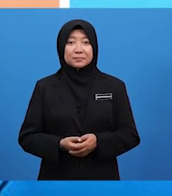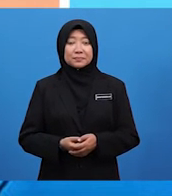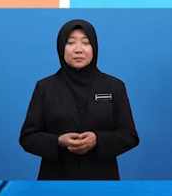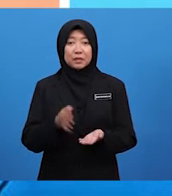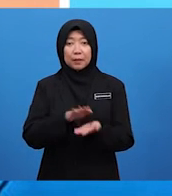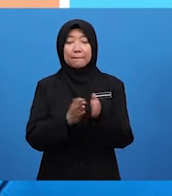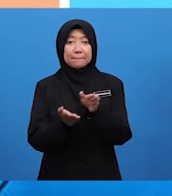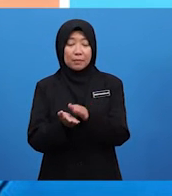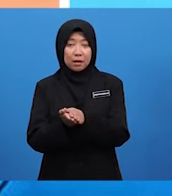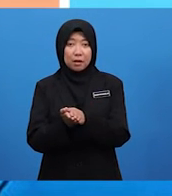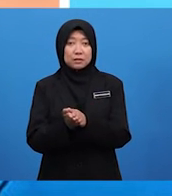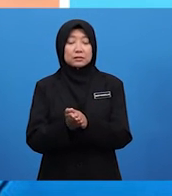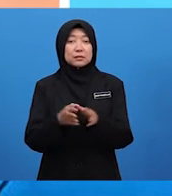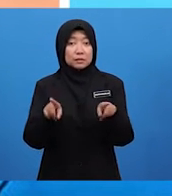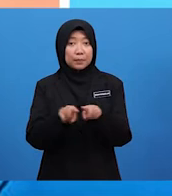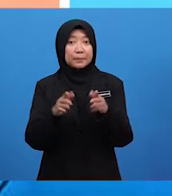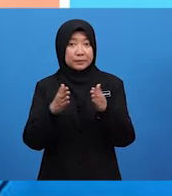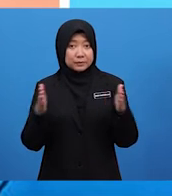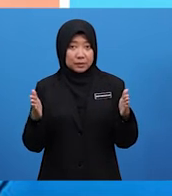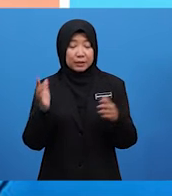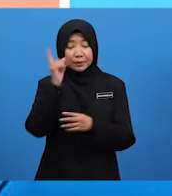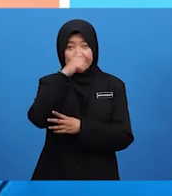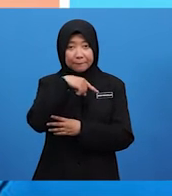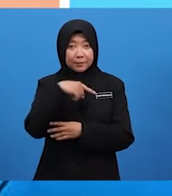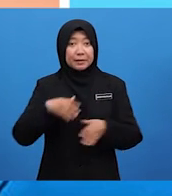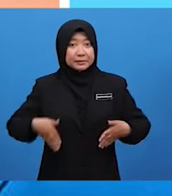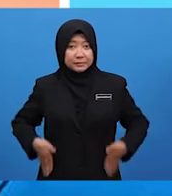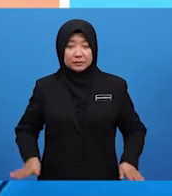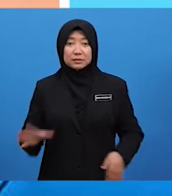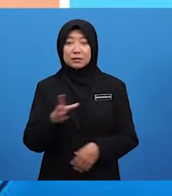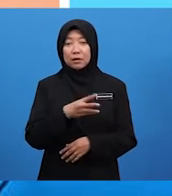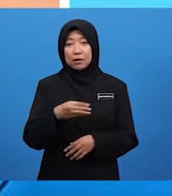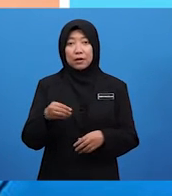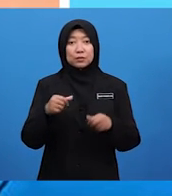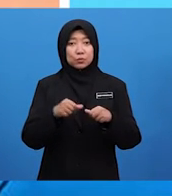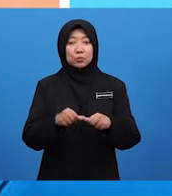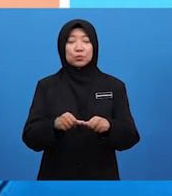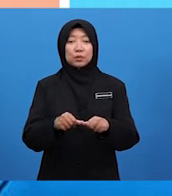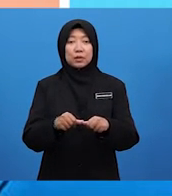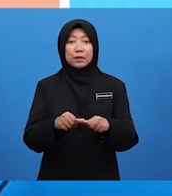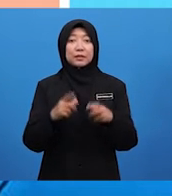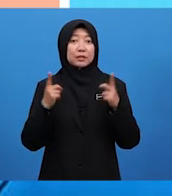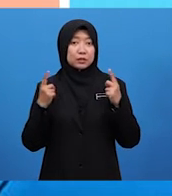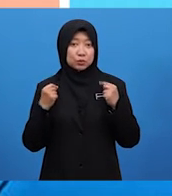Lipat sama lebar fabrik bahagian hadapan skirt dan tentukan kedudukan lisu